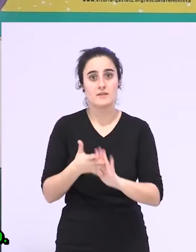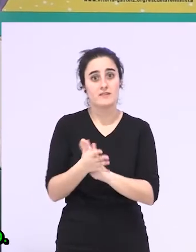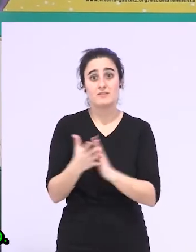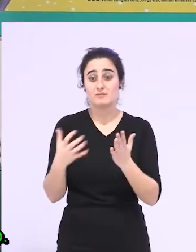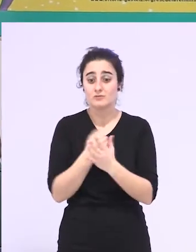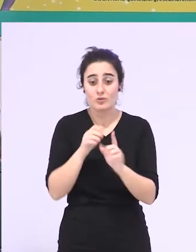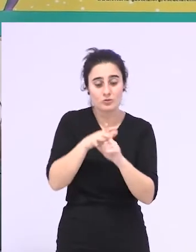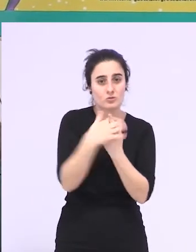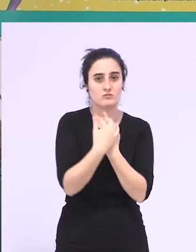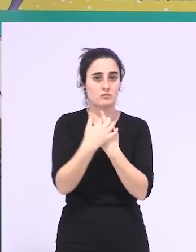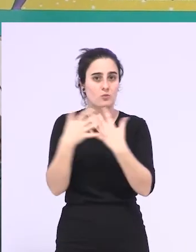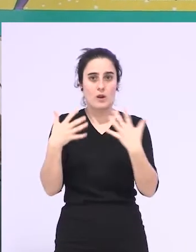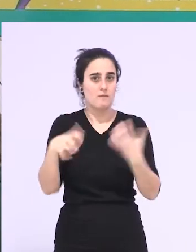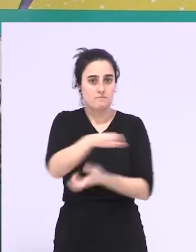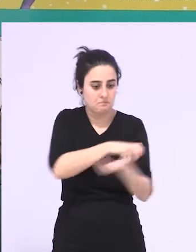testu inguruak direlako, ez? Orduan,